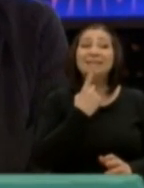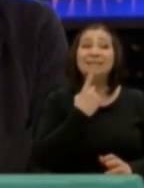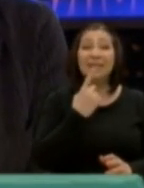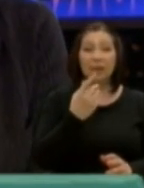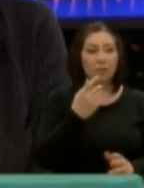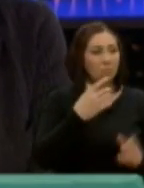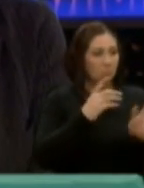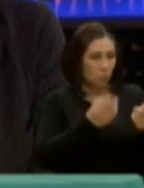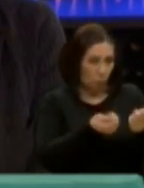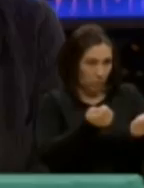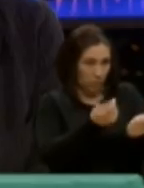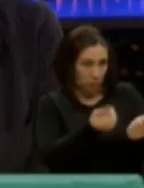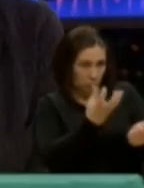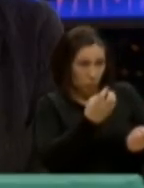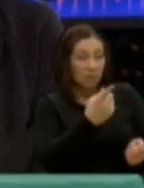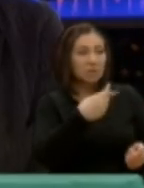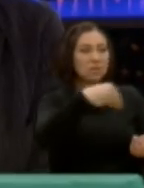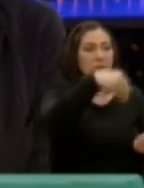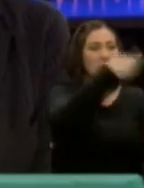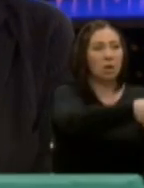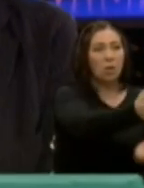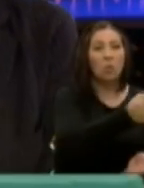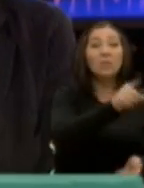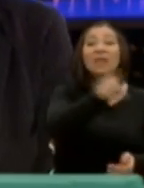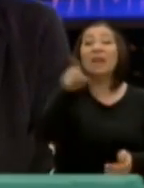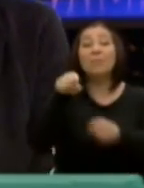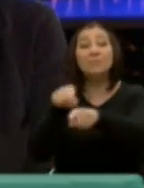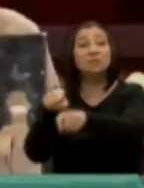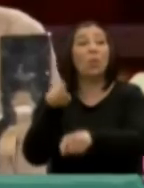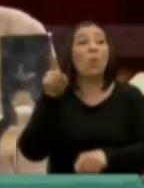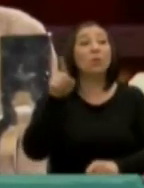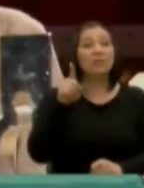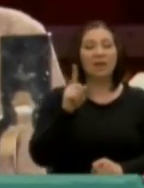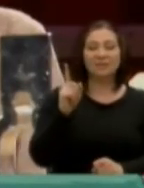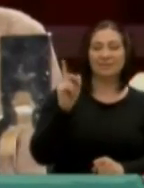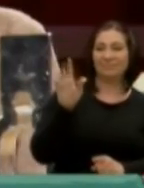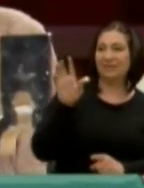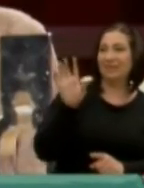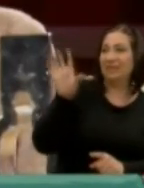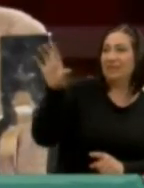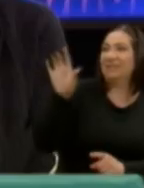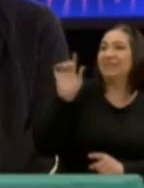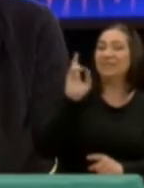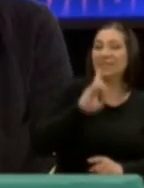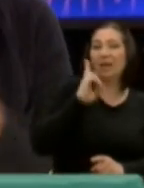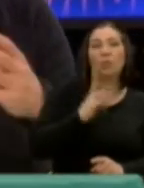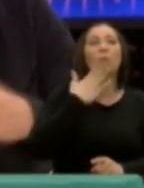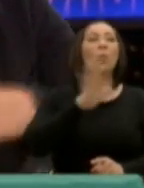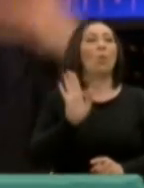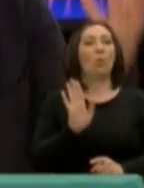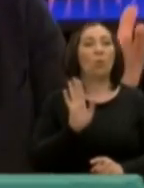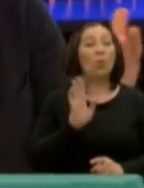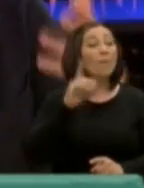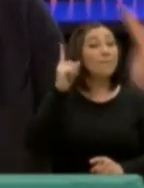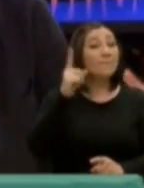alıyor. Üreticiyi satın alıyor ve diğerlerinin de peşinde. Çünkü onlarda da ne yok? Saygınlık yok. Evet. Onlarda da saygınlık yok. Yani